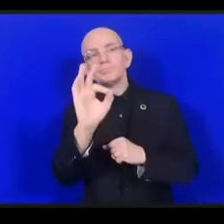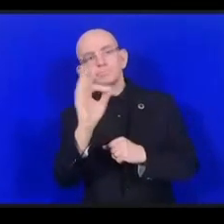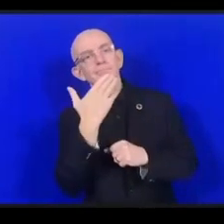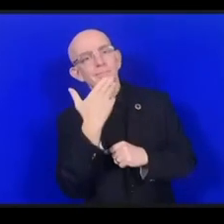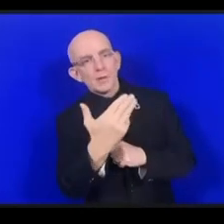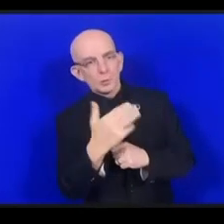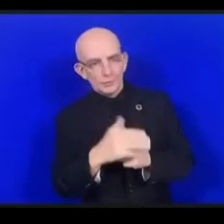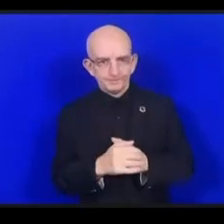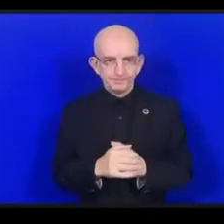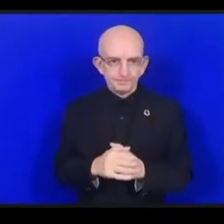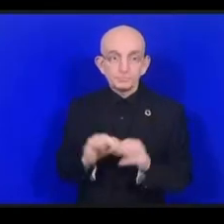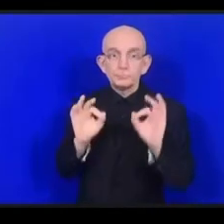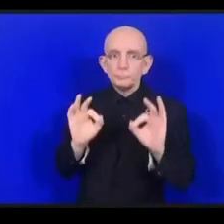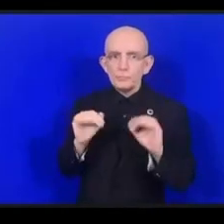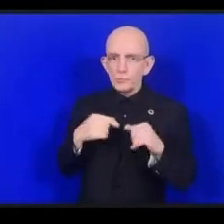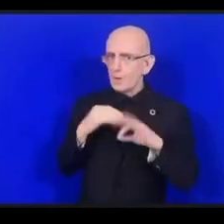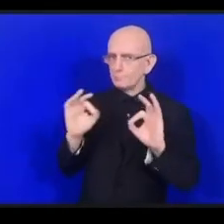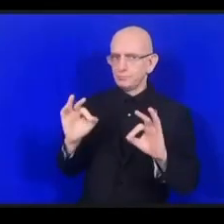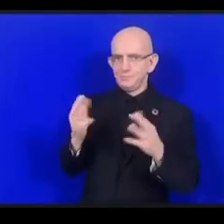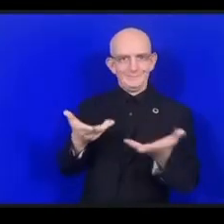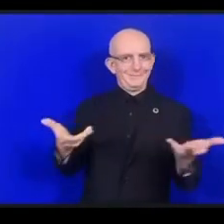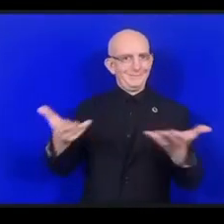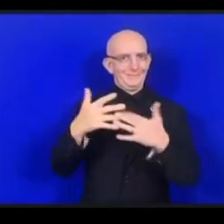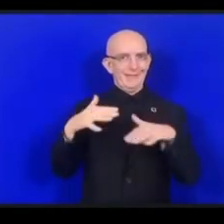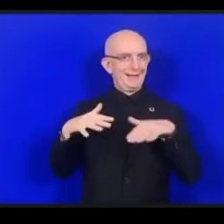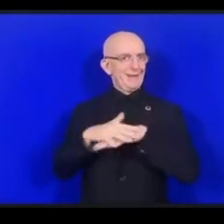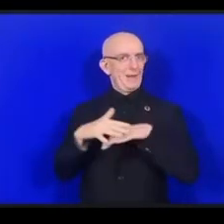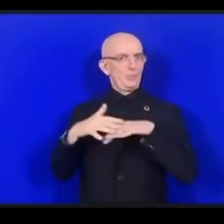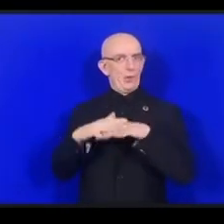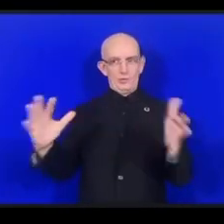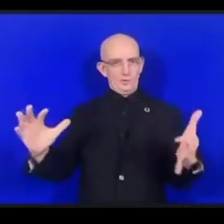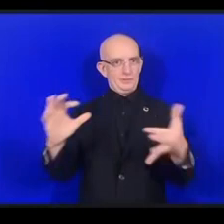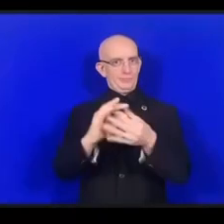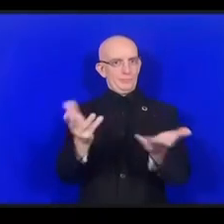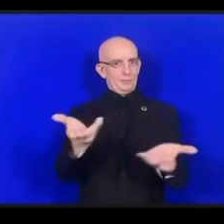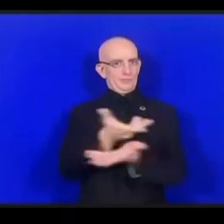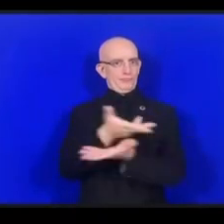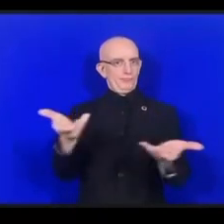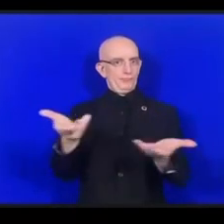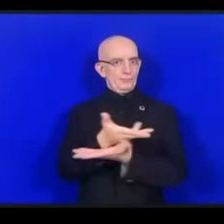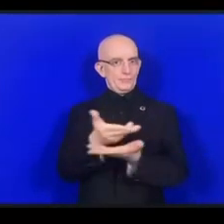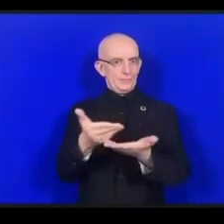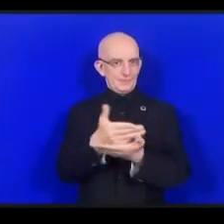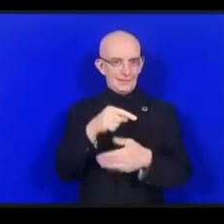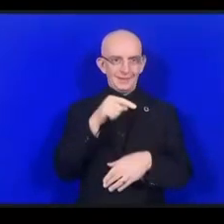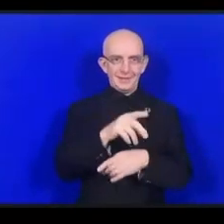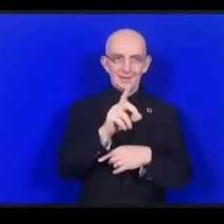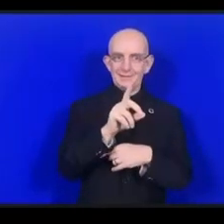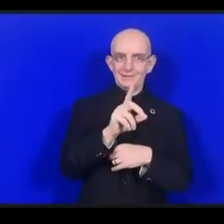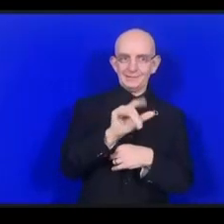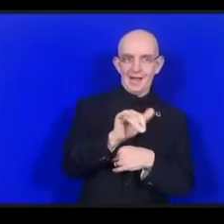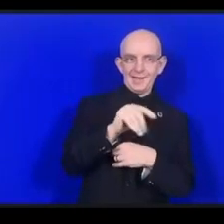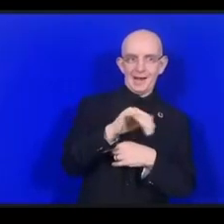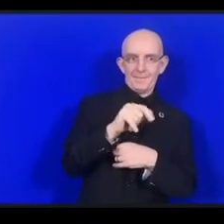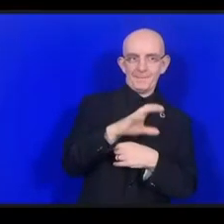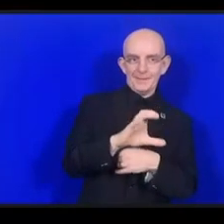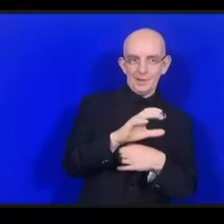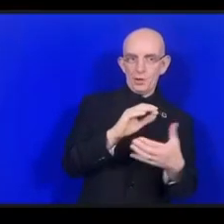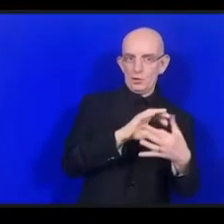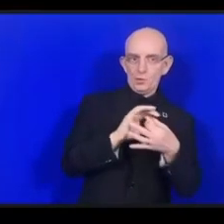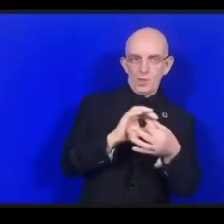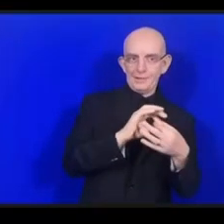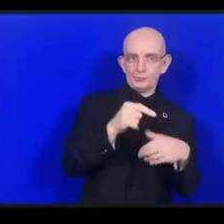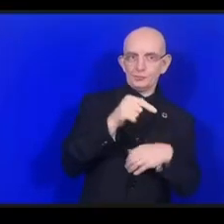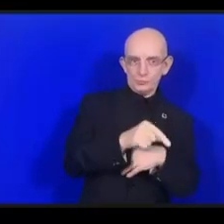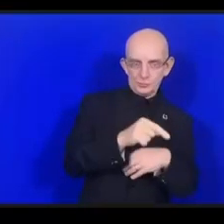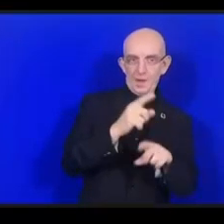个人脉已经开始建了哈，我们 DC 之间的这个合作。 Mohammed 刚才讲